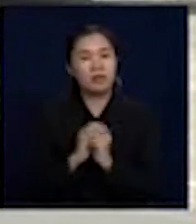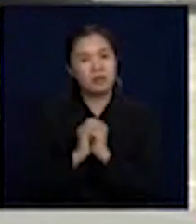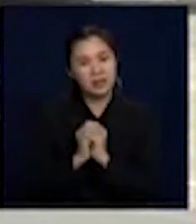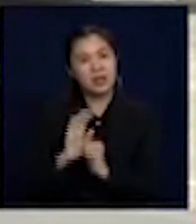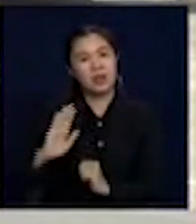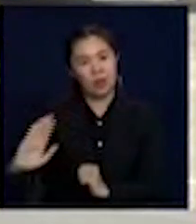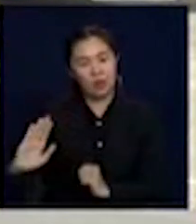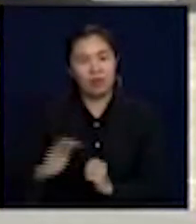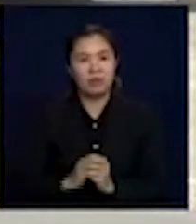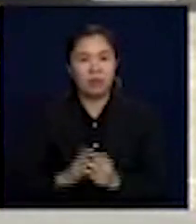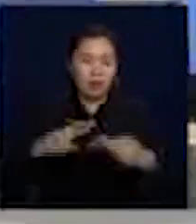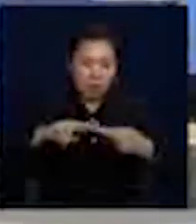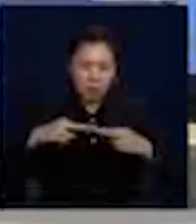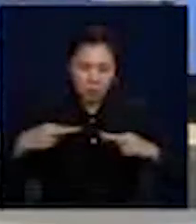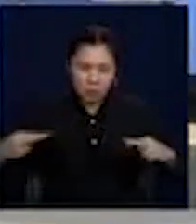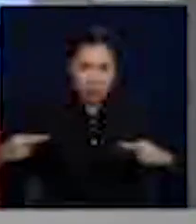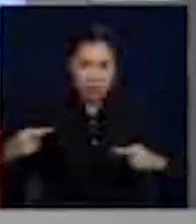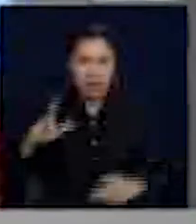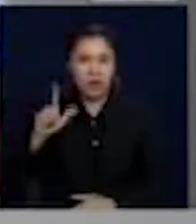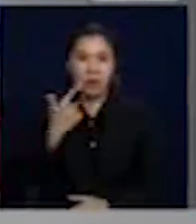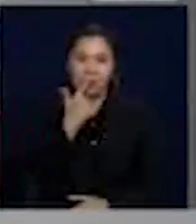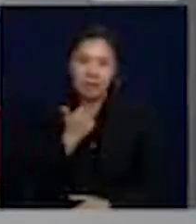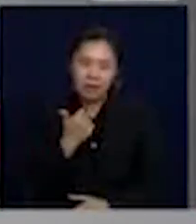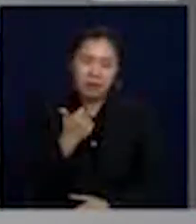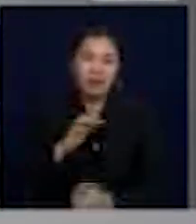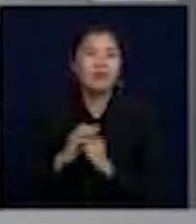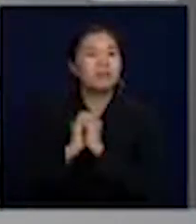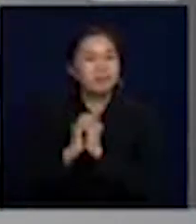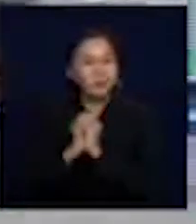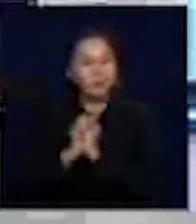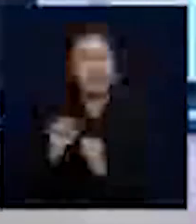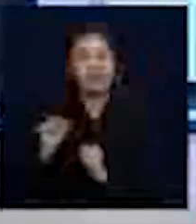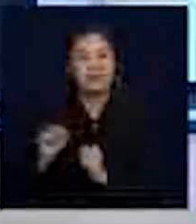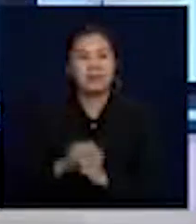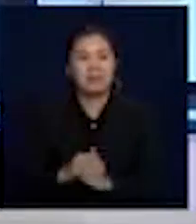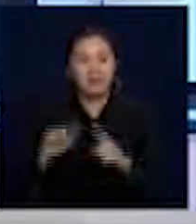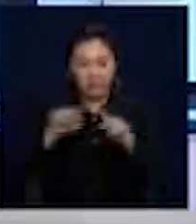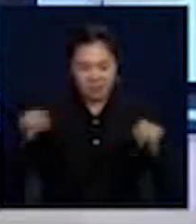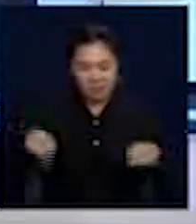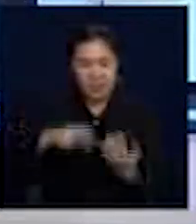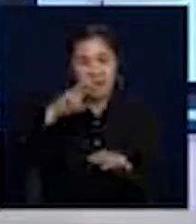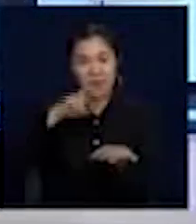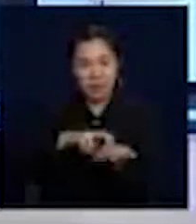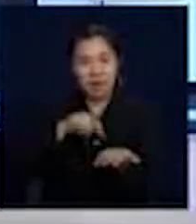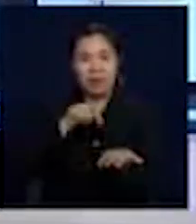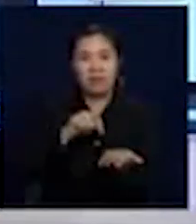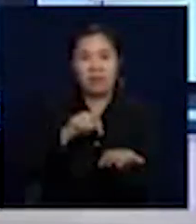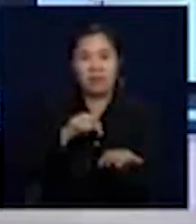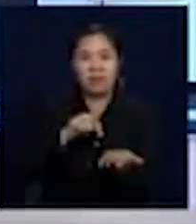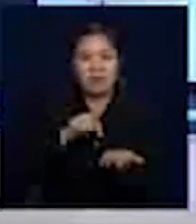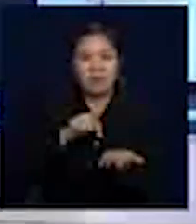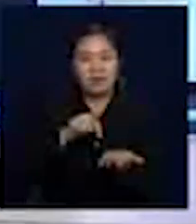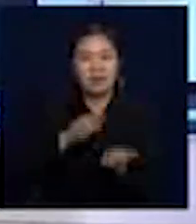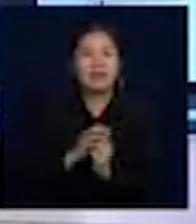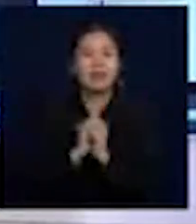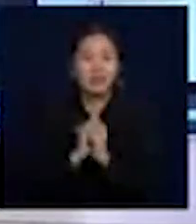ระบุชัดลวดที่ผูกกับล้อก็ระบุซ้ำว่ามาจากจีนใบนำเข้าบริษัทชื่อนี้ก็ต้องนำ